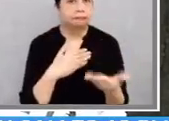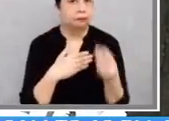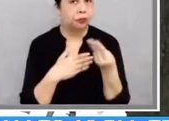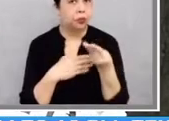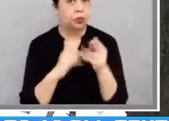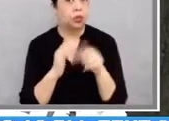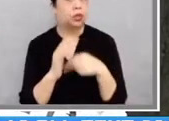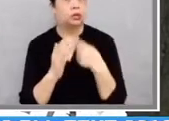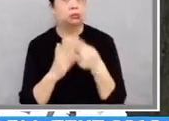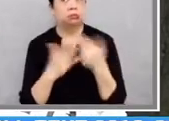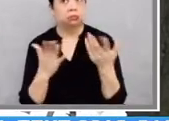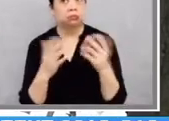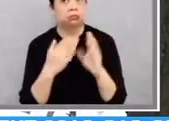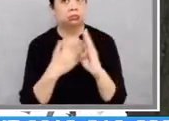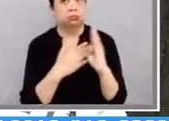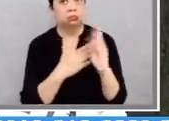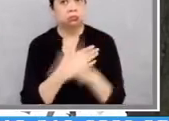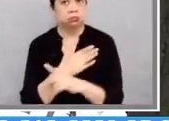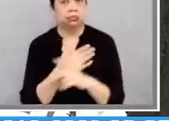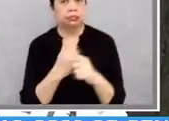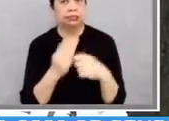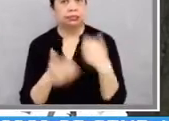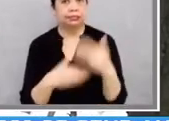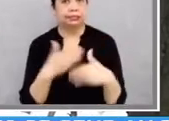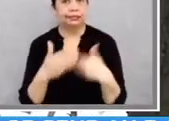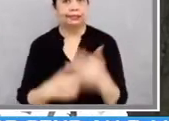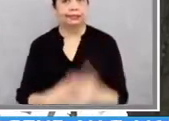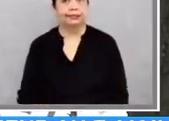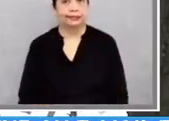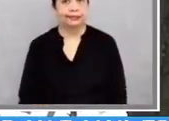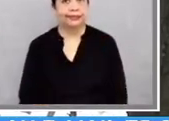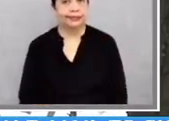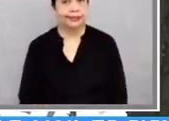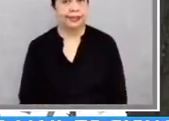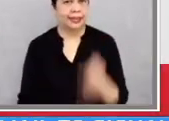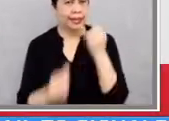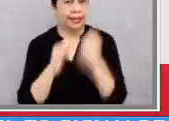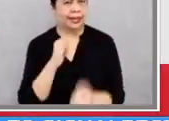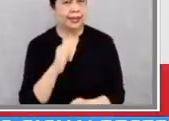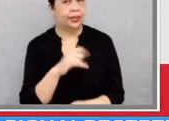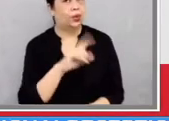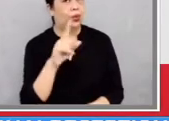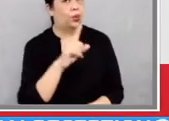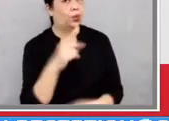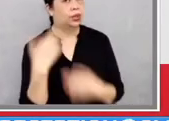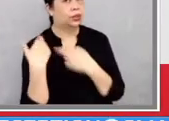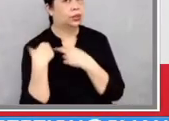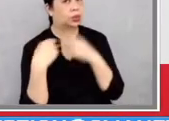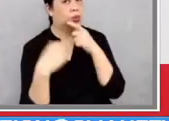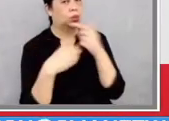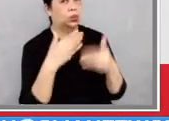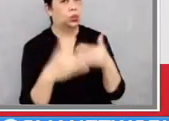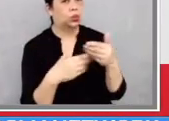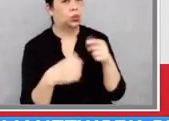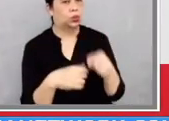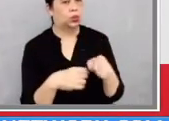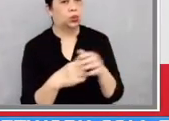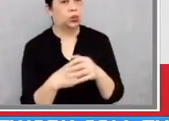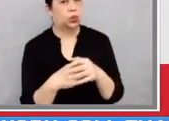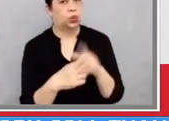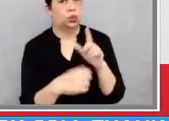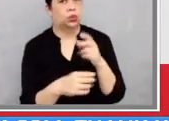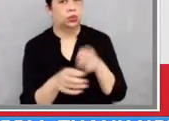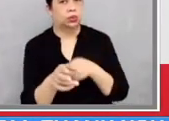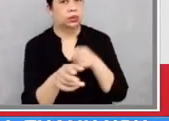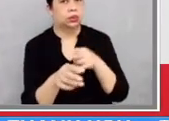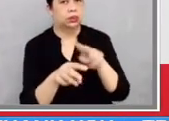ay makabalik na kami sa operations. Mm. Panghuli na lamang po, ano pong pananagutan nung nag-operate itong locomotive na na-derail